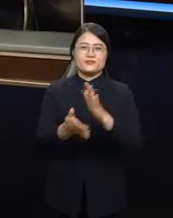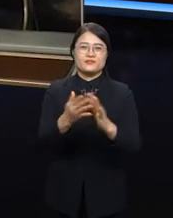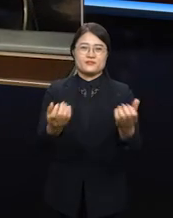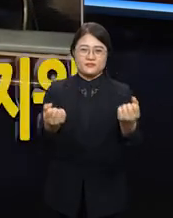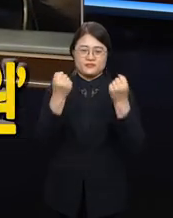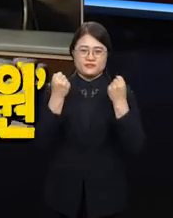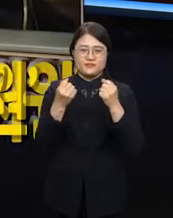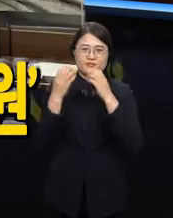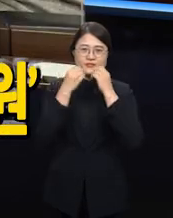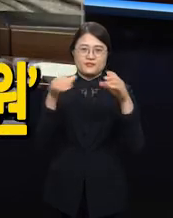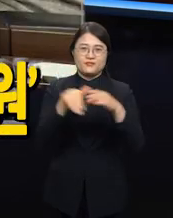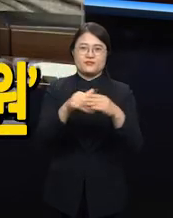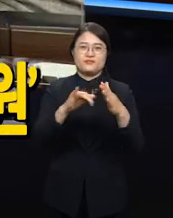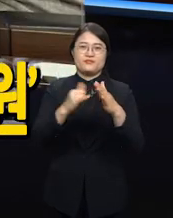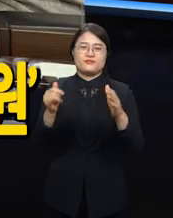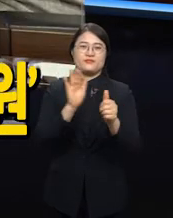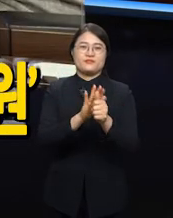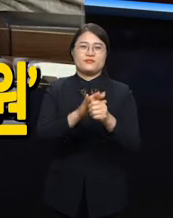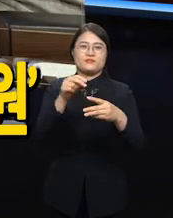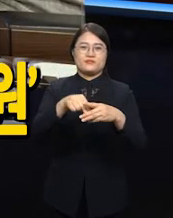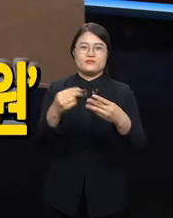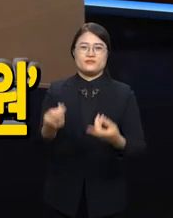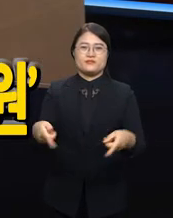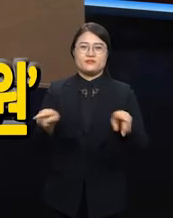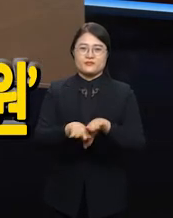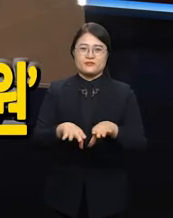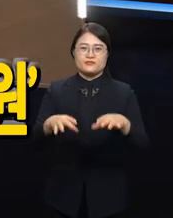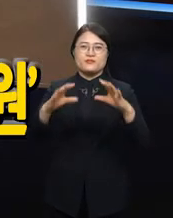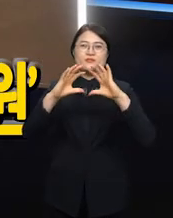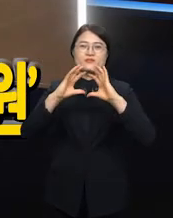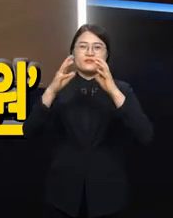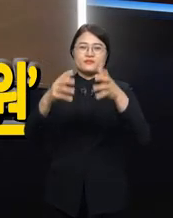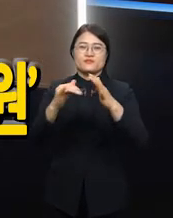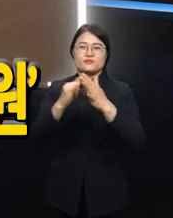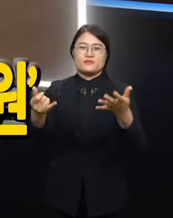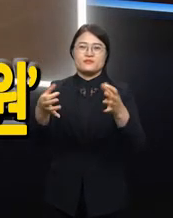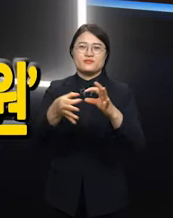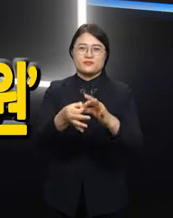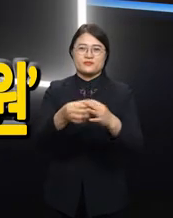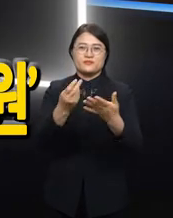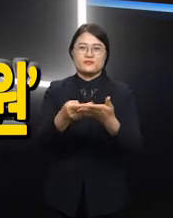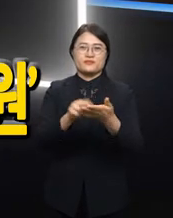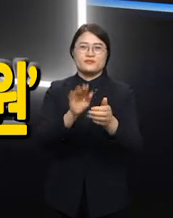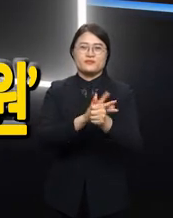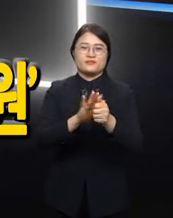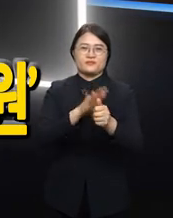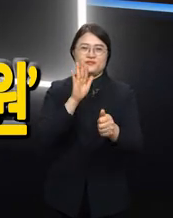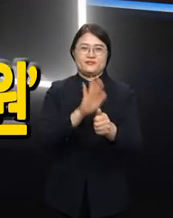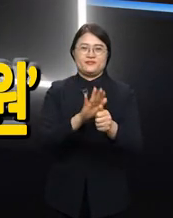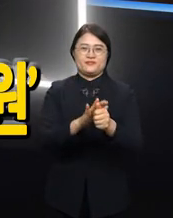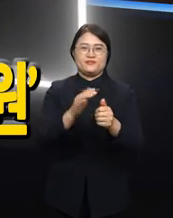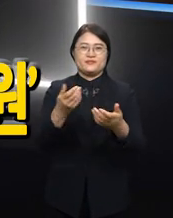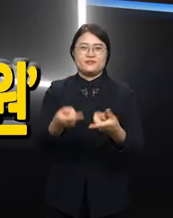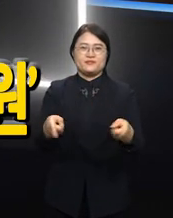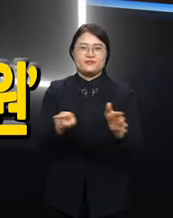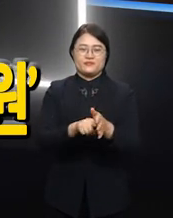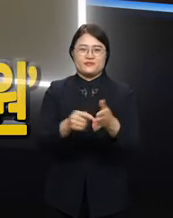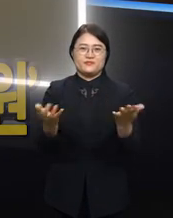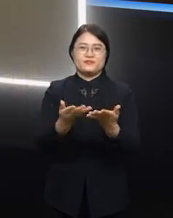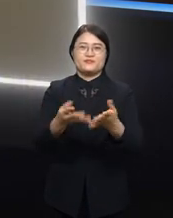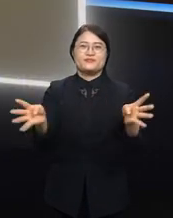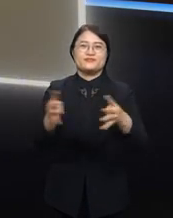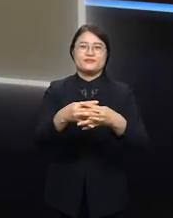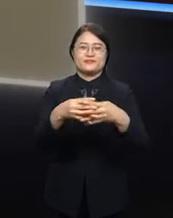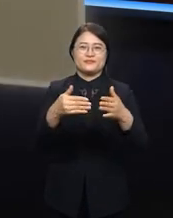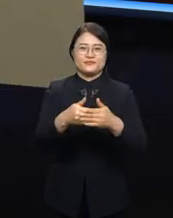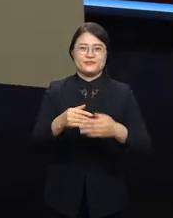의왕시 건강가정 다문화가족 지원센터와 함께 국제가족관계 번역서비스 지원 사업을 위한 업무 협약을